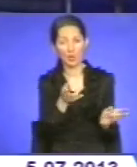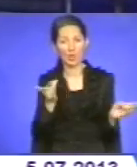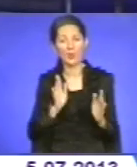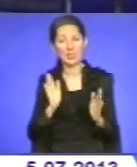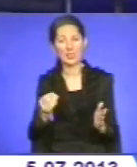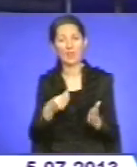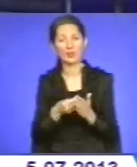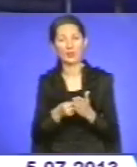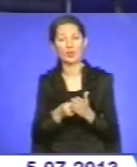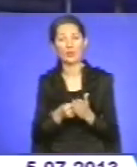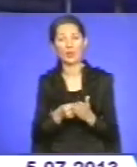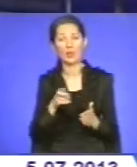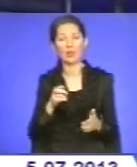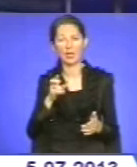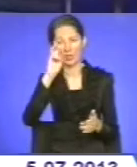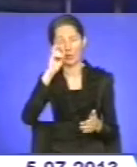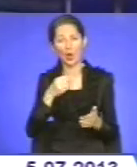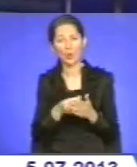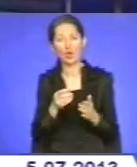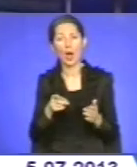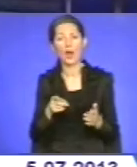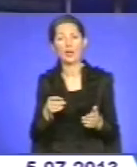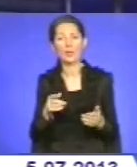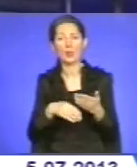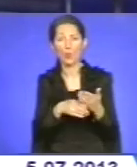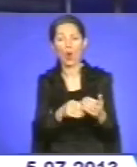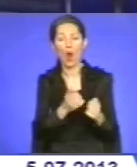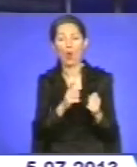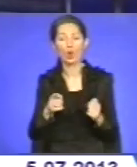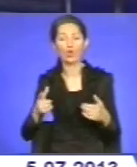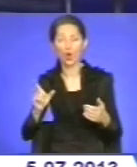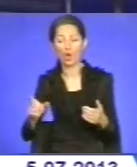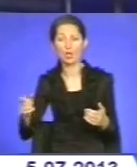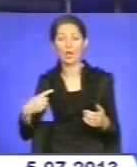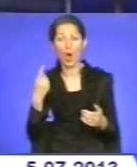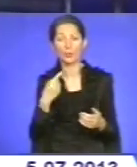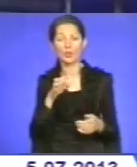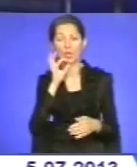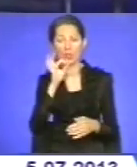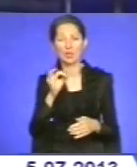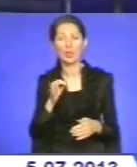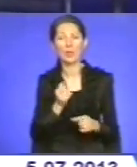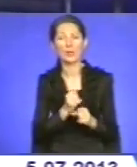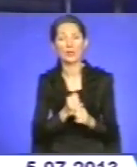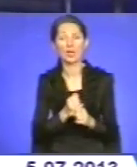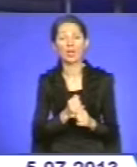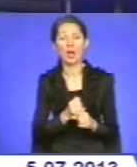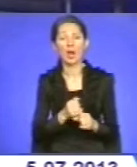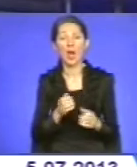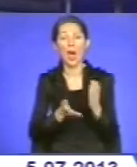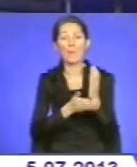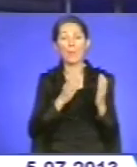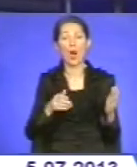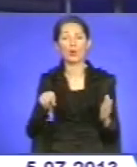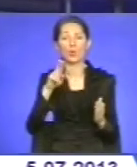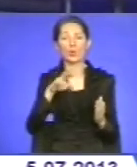допомога кожного жителя області, зазначили працівники Національного природного парку «Дністровський каньйон» під час спільного засідання